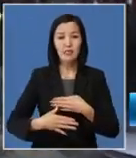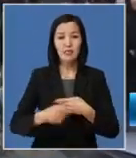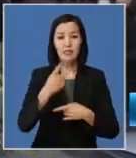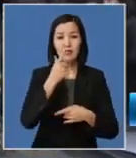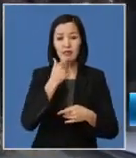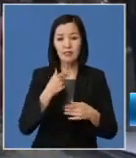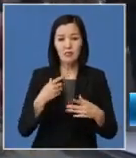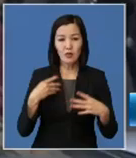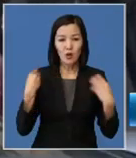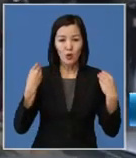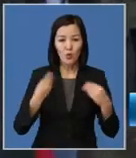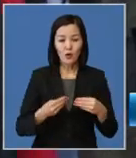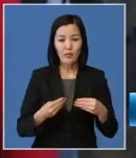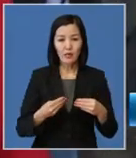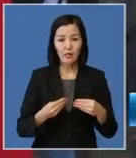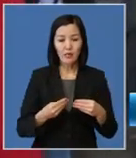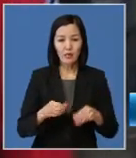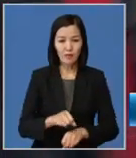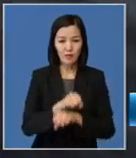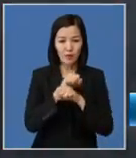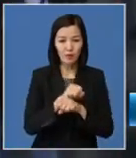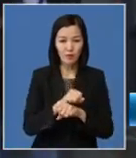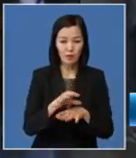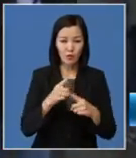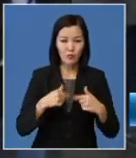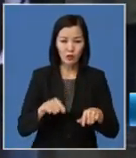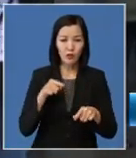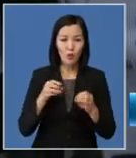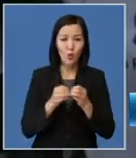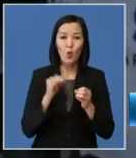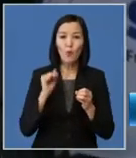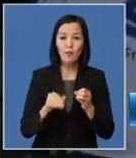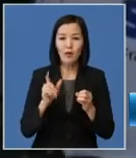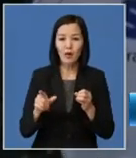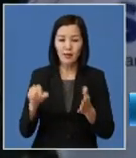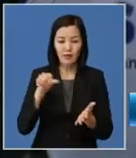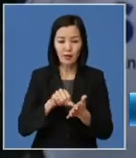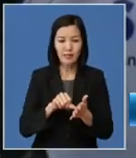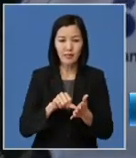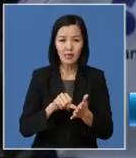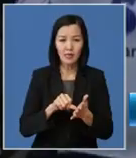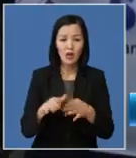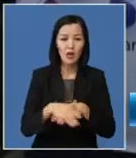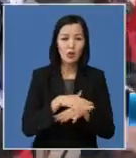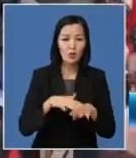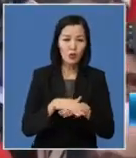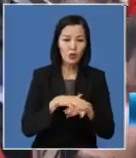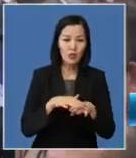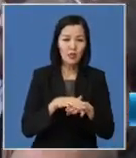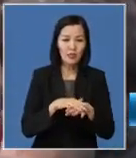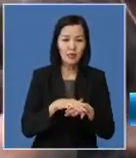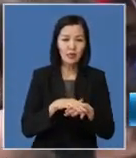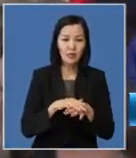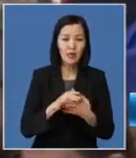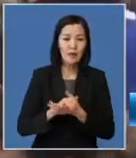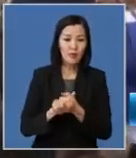орамалдылар бейбіт шеру ұйымдастырды. Наразылық акциясына 10 мыңға жуық адам қатысқан. Олар елдегі тұрғындар толқуының бейбіт түрде өтуін